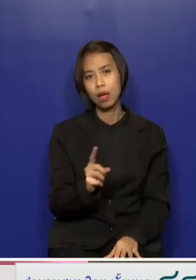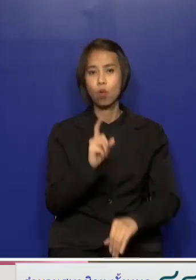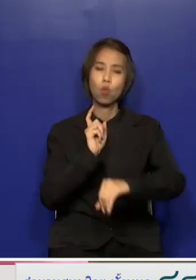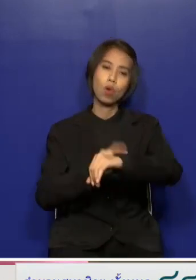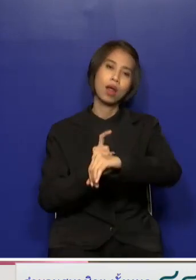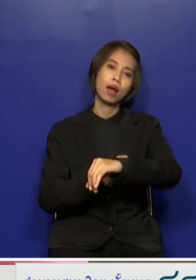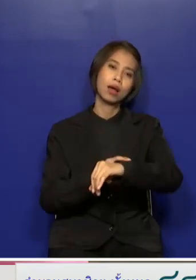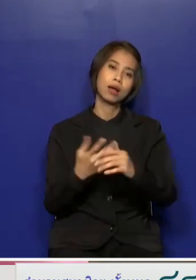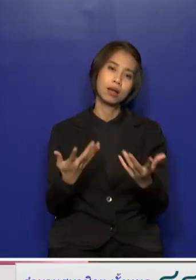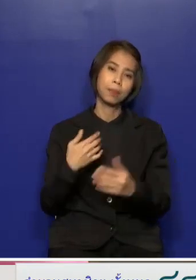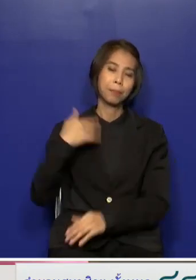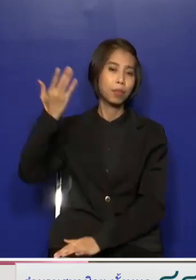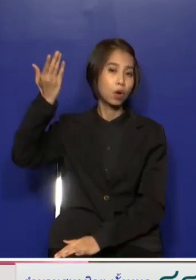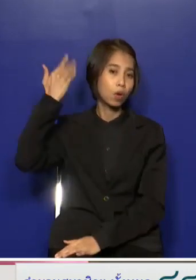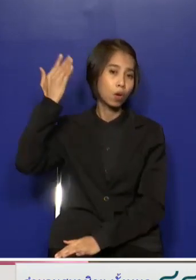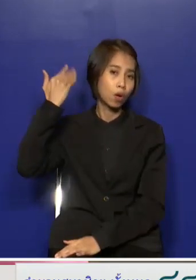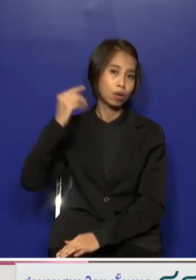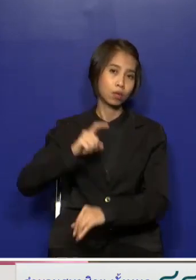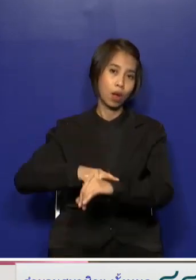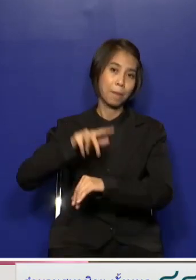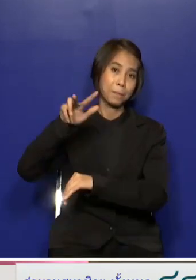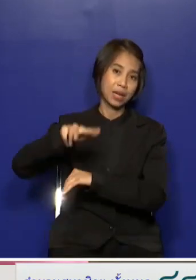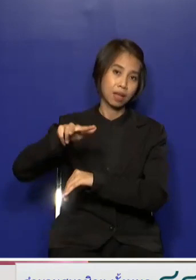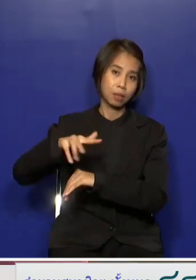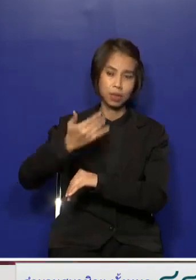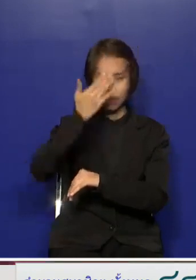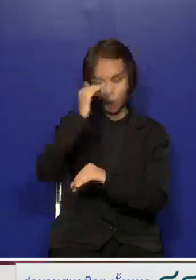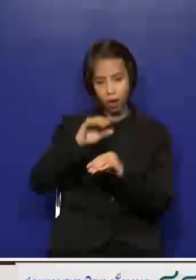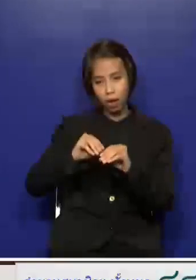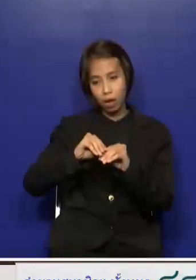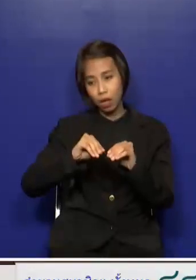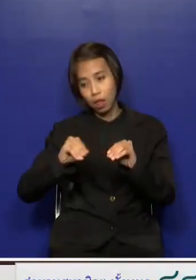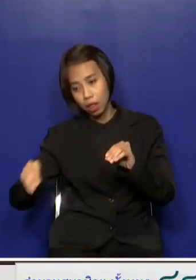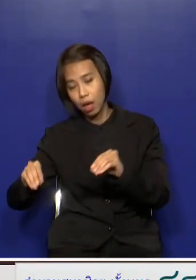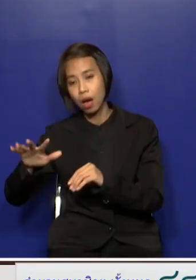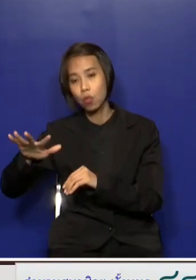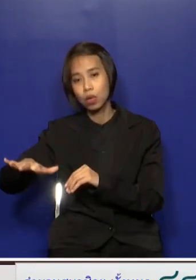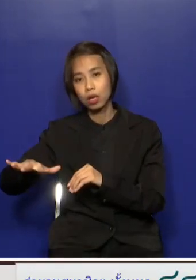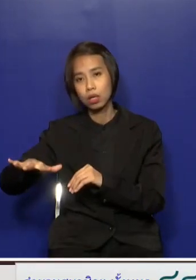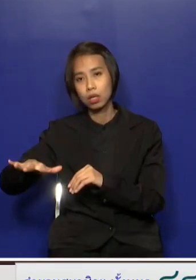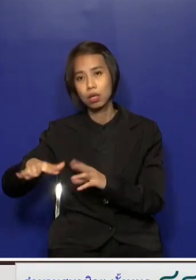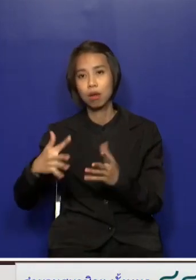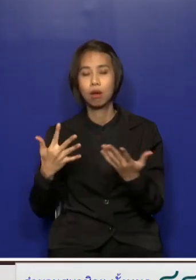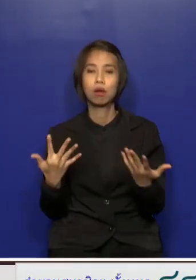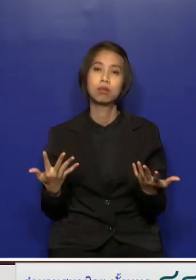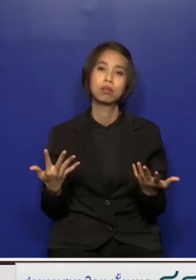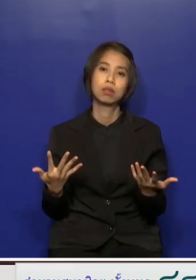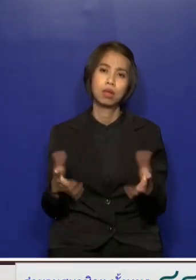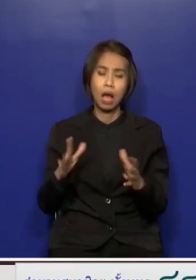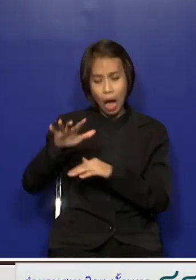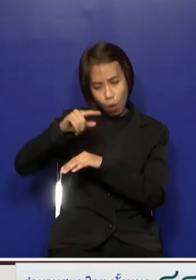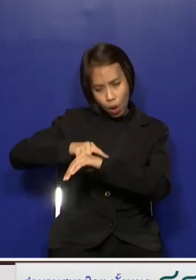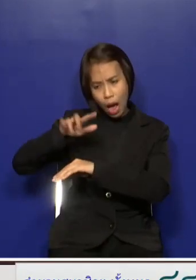ทำไมตอนนี้เมื่อก่อนนี้นะครับบ่ายสามโมงตอนนี้กลายเป็นห้าโมงเย็นท่านทราบไหมครับห้าโมงเย็นตอนนี้มันมืด